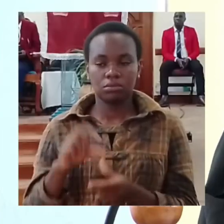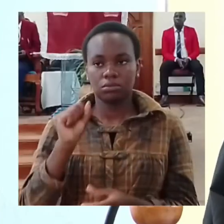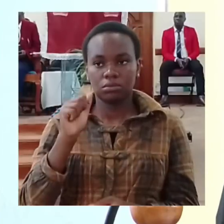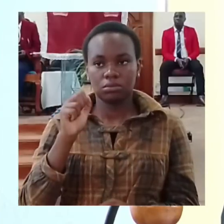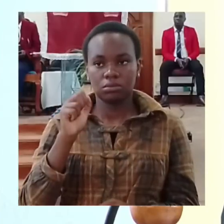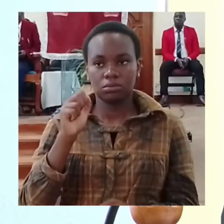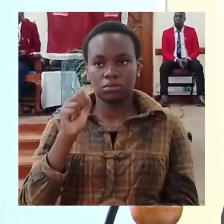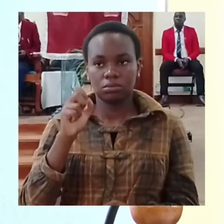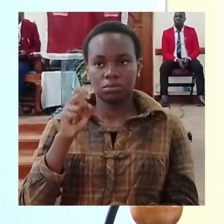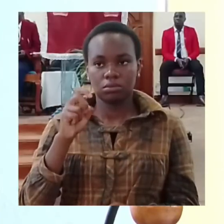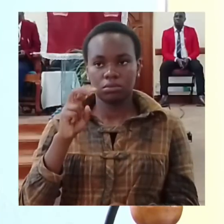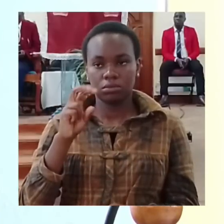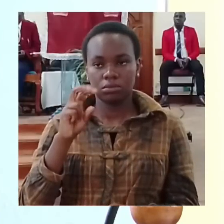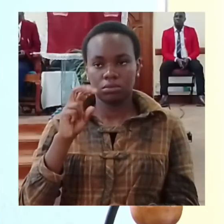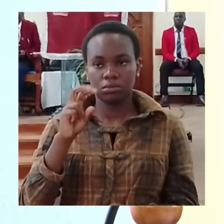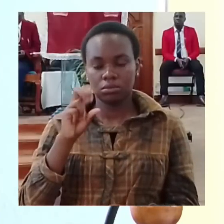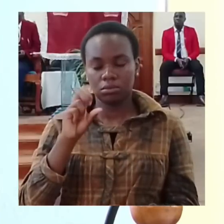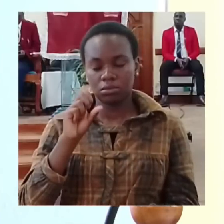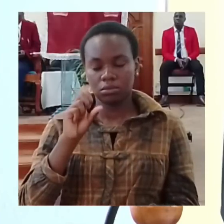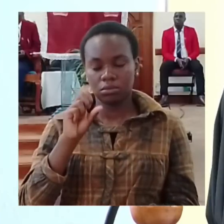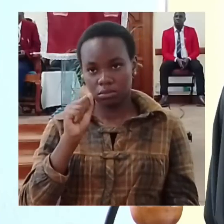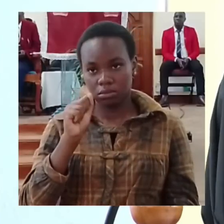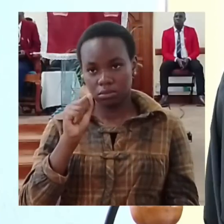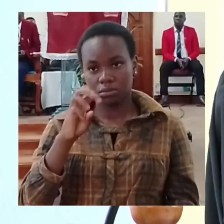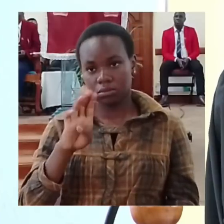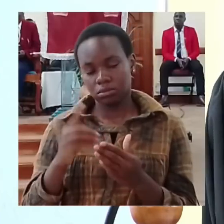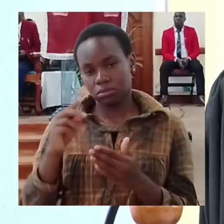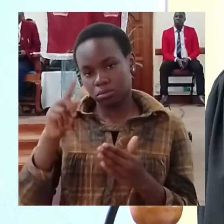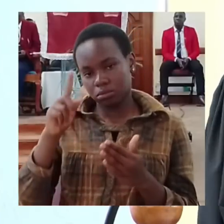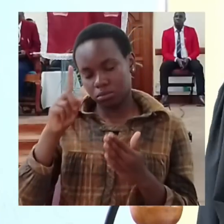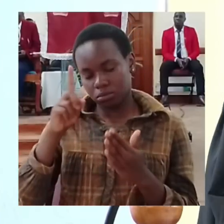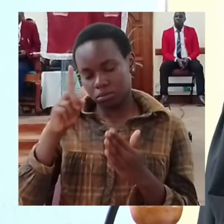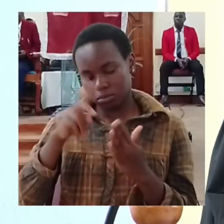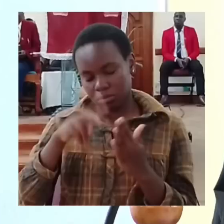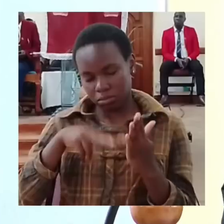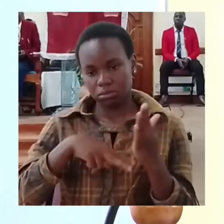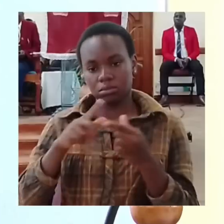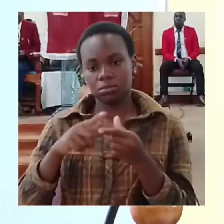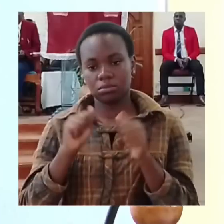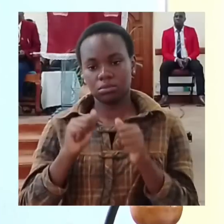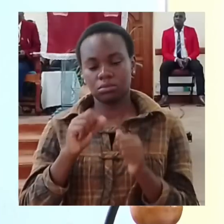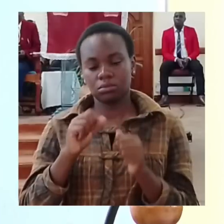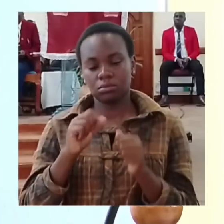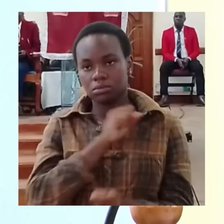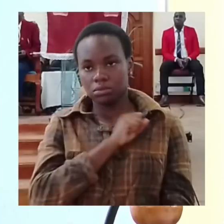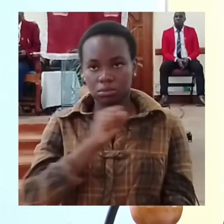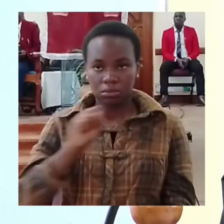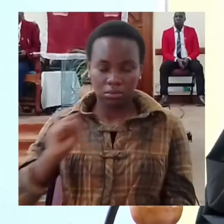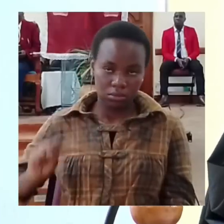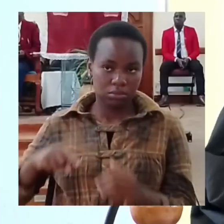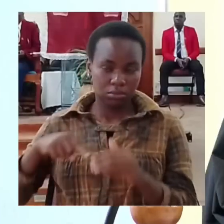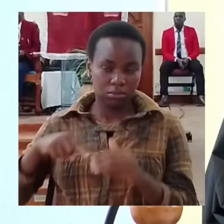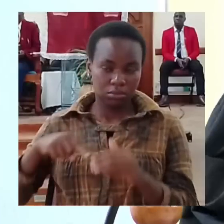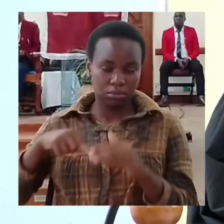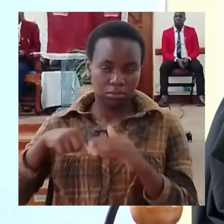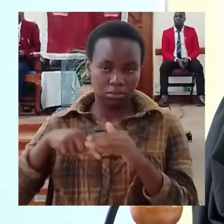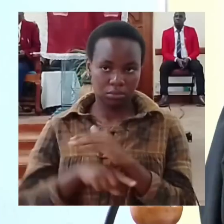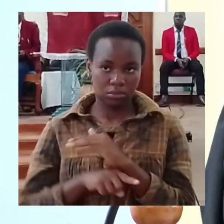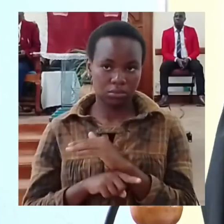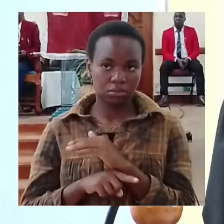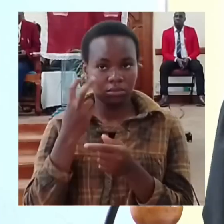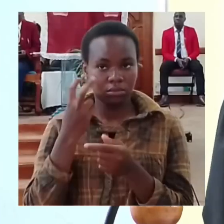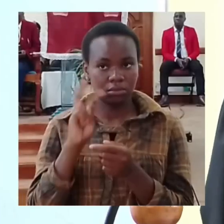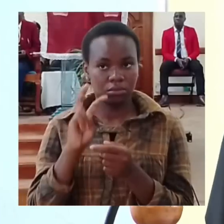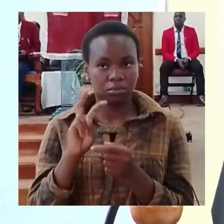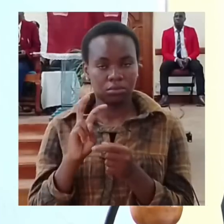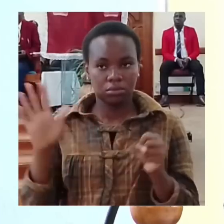gũkinya. Ũngĩthoma na hau kĩanda, Saũlũ nĩ aingĩrirwo kana akĩona ta